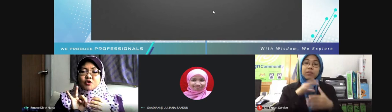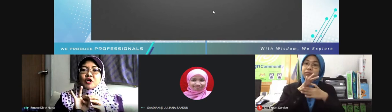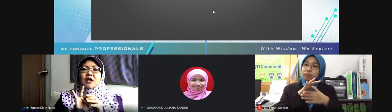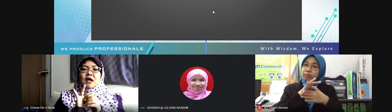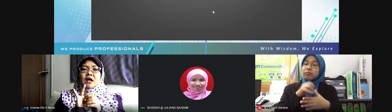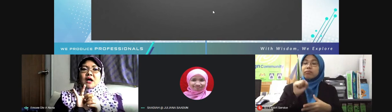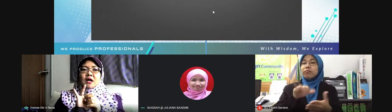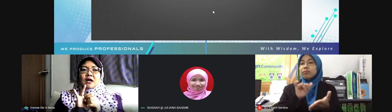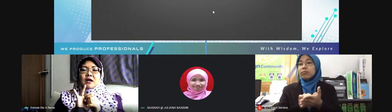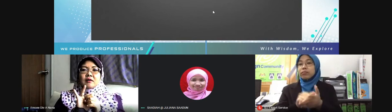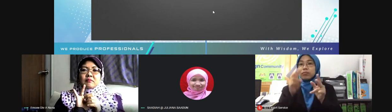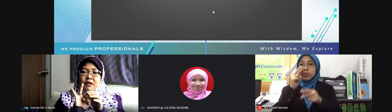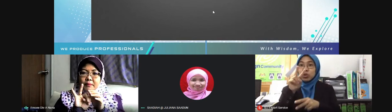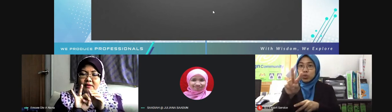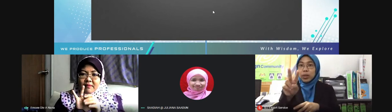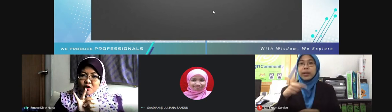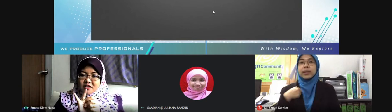visual kita tu